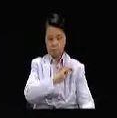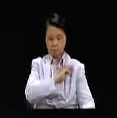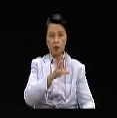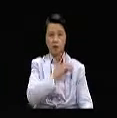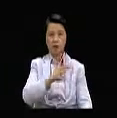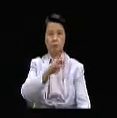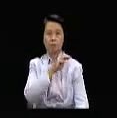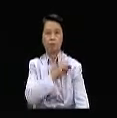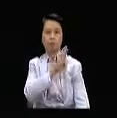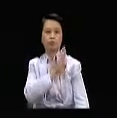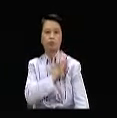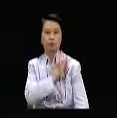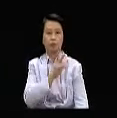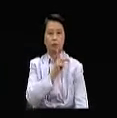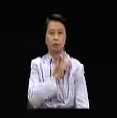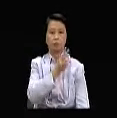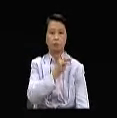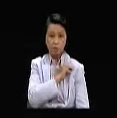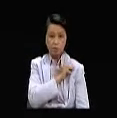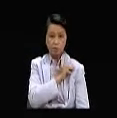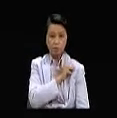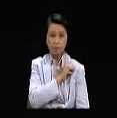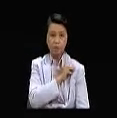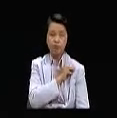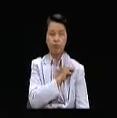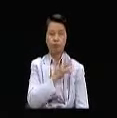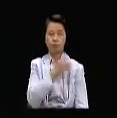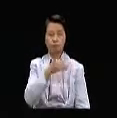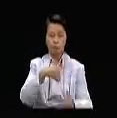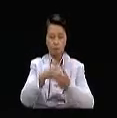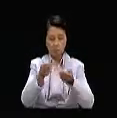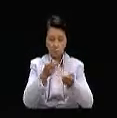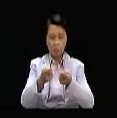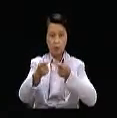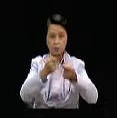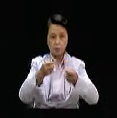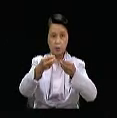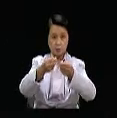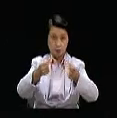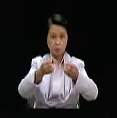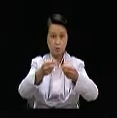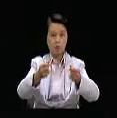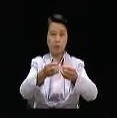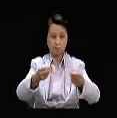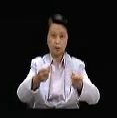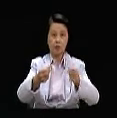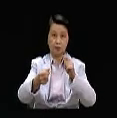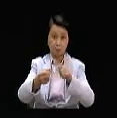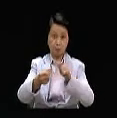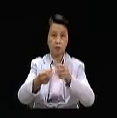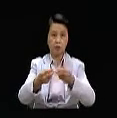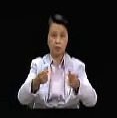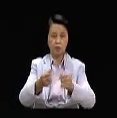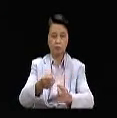mengintip saat Ketum tiga Hei jadi dalam mepengaruhi anda tetap Miran tanah nih memang kita tetap